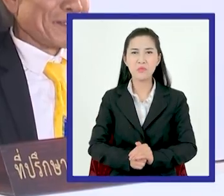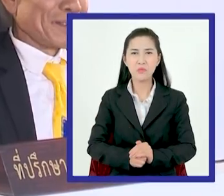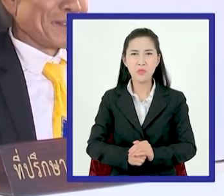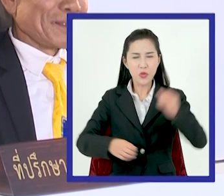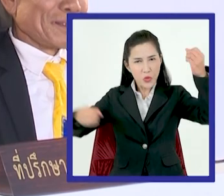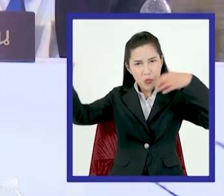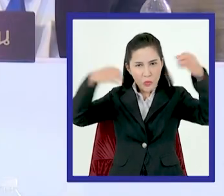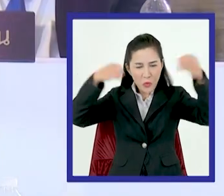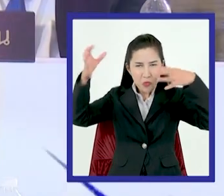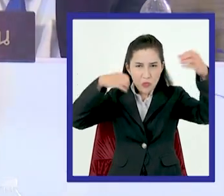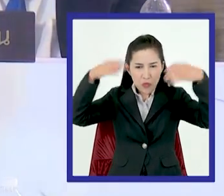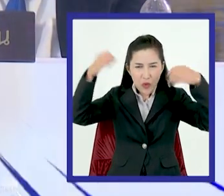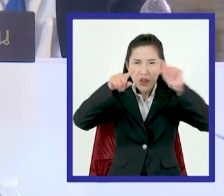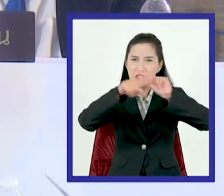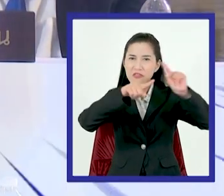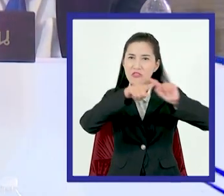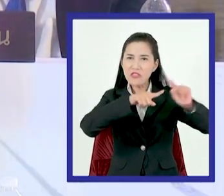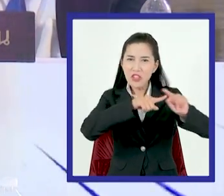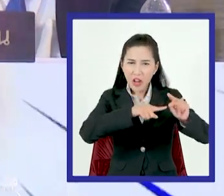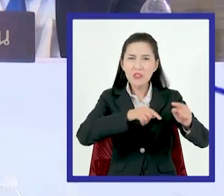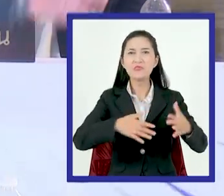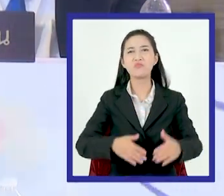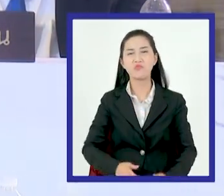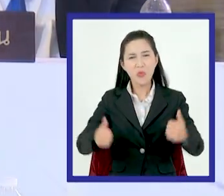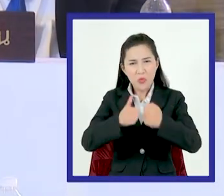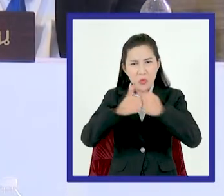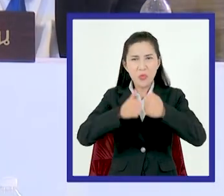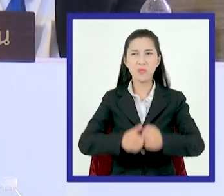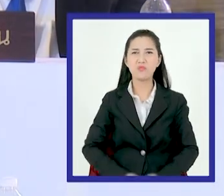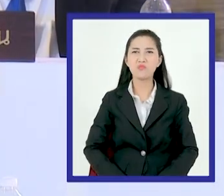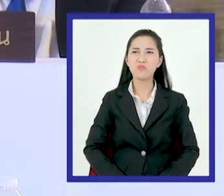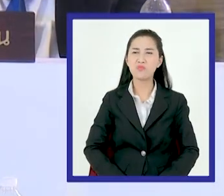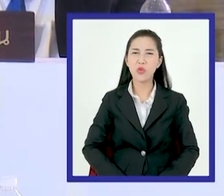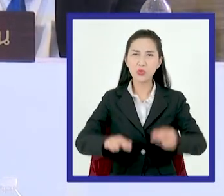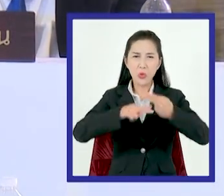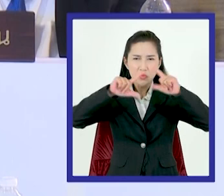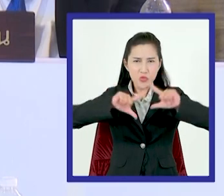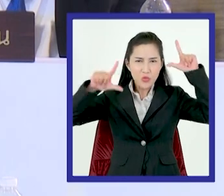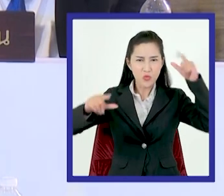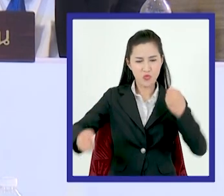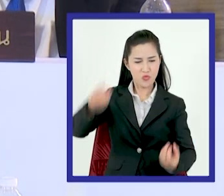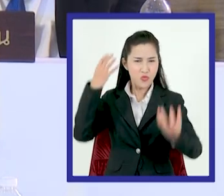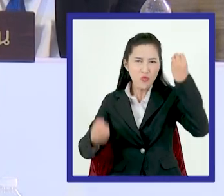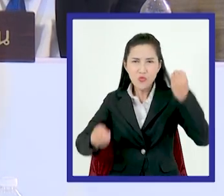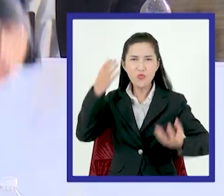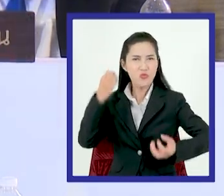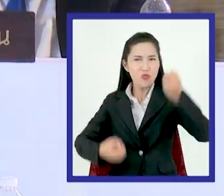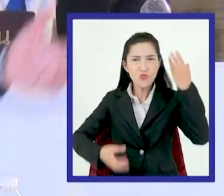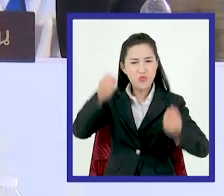ไฟสีเสียงเหมือนแบบนะนักมวยปั้มหรืออะไรพวกนี้เปิดตัวอย่างยิ่งใหญ่นะเปิดตัวไฟกระจายนะครับ